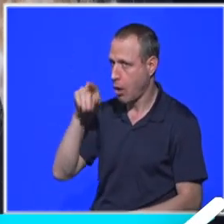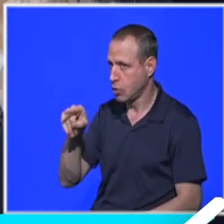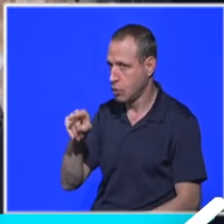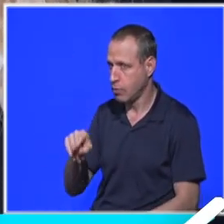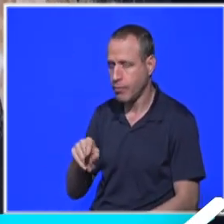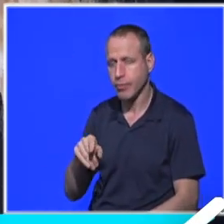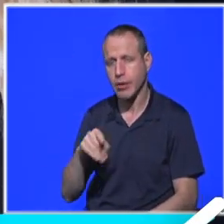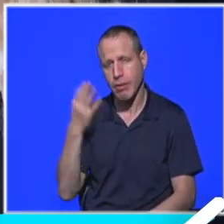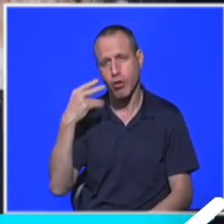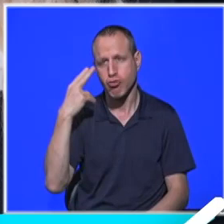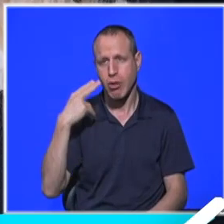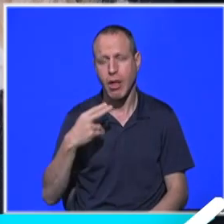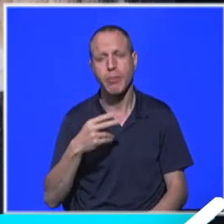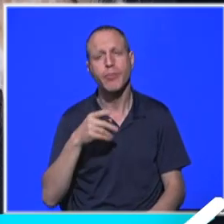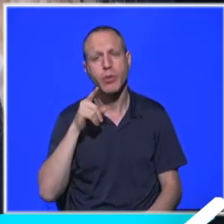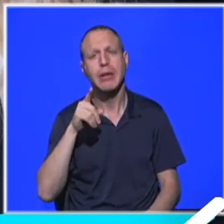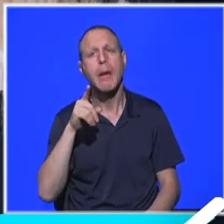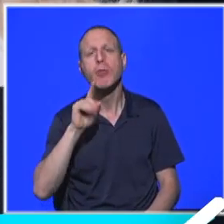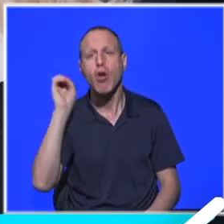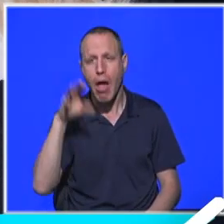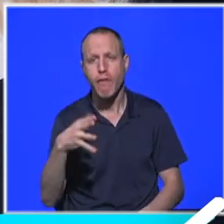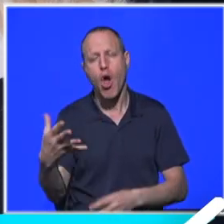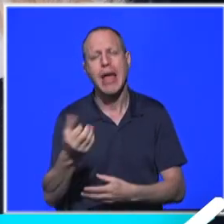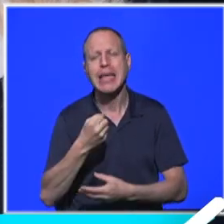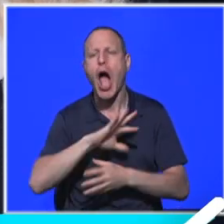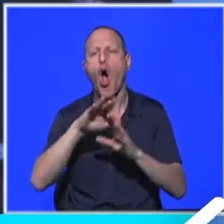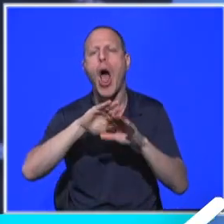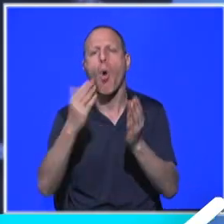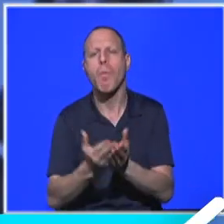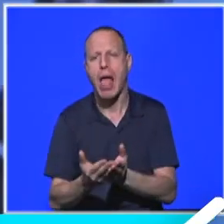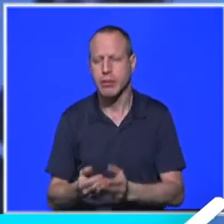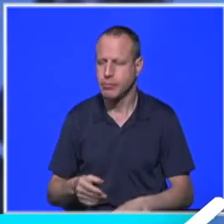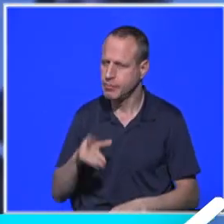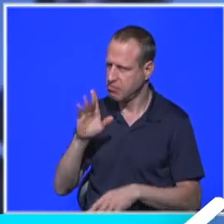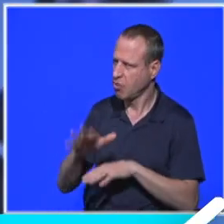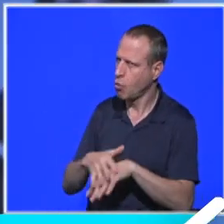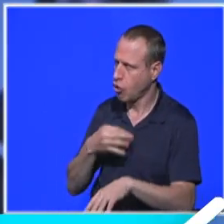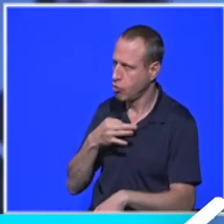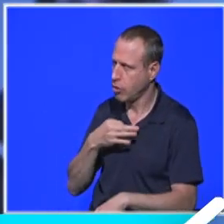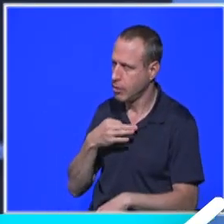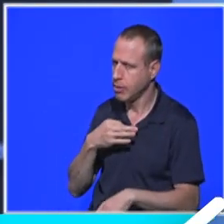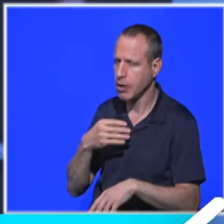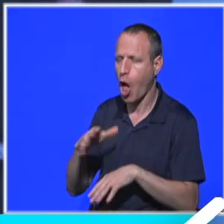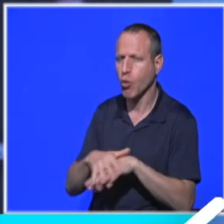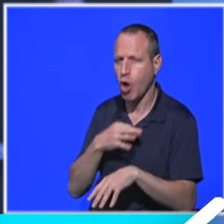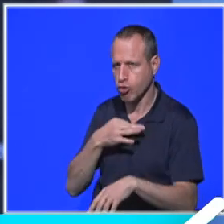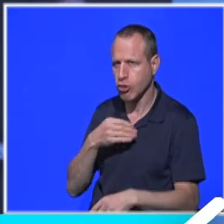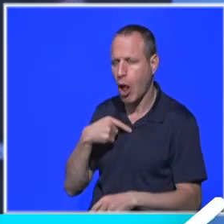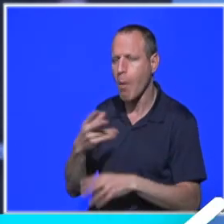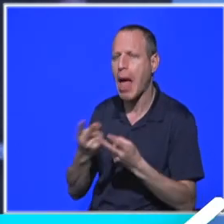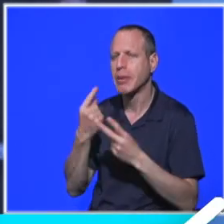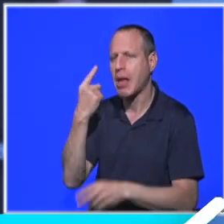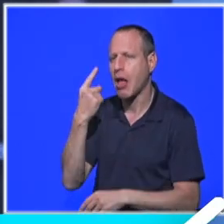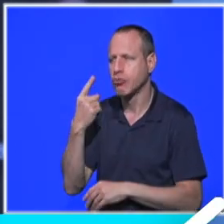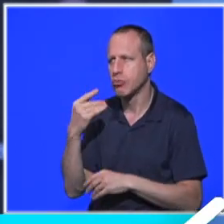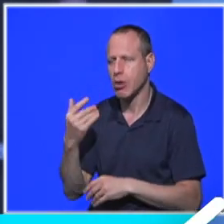הזה שיבוא, אני גם זוכר גם ייקח את כל הקופה. כן, זה גם התחושה שלי. התחושה שלי שאנחנו מחפשים את האחד. אבל אנחנו כל הזמן